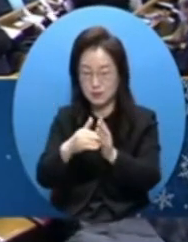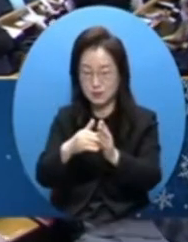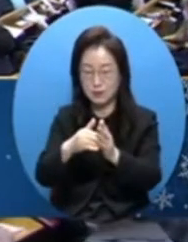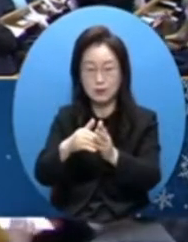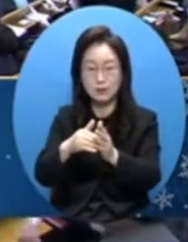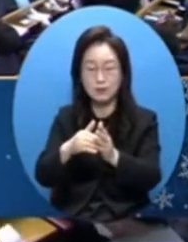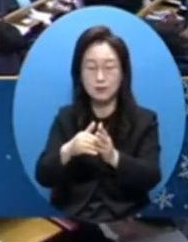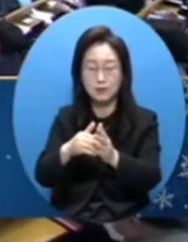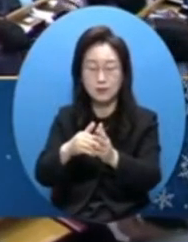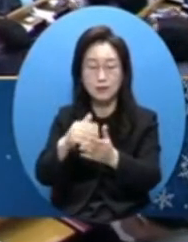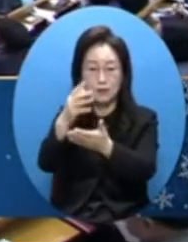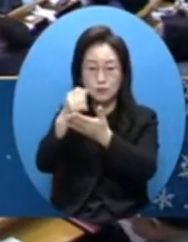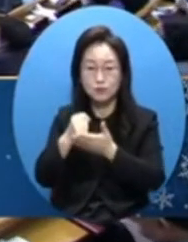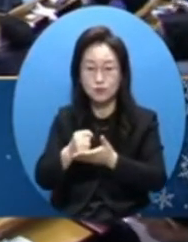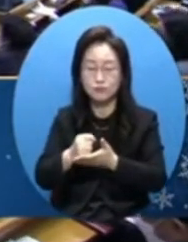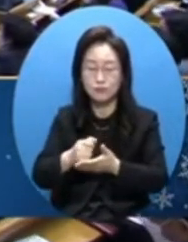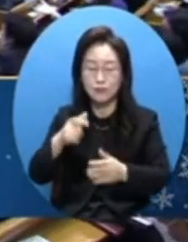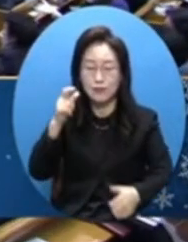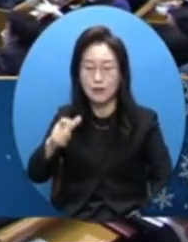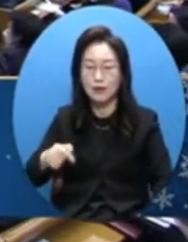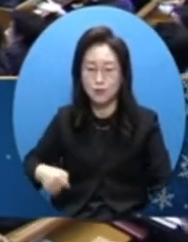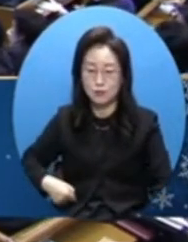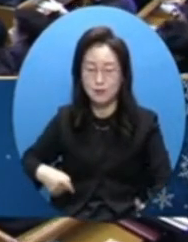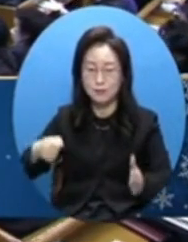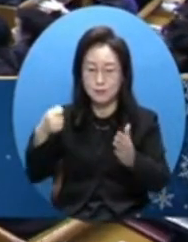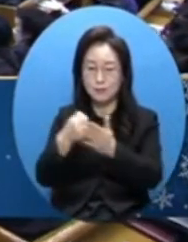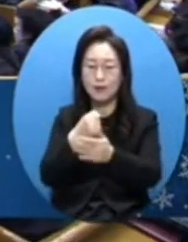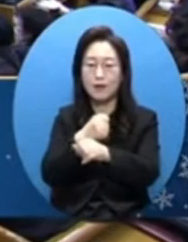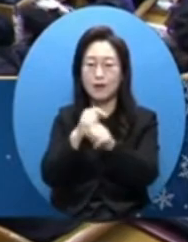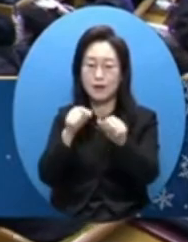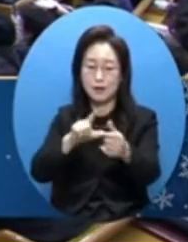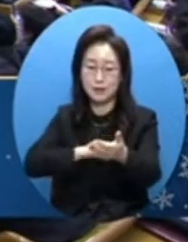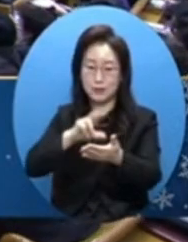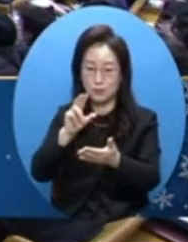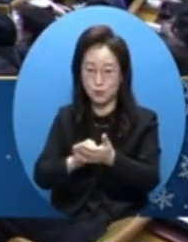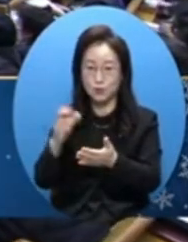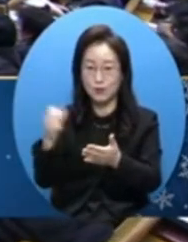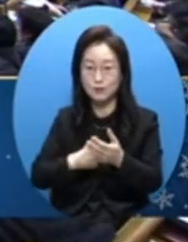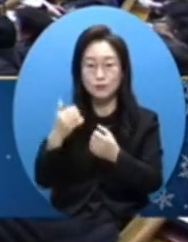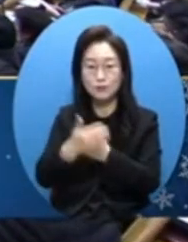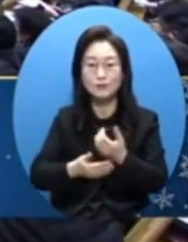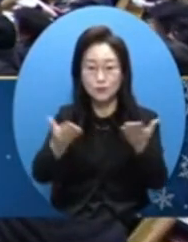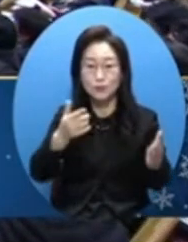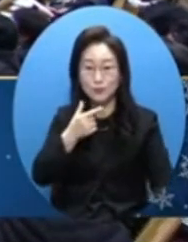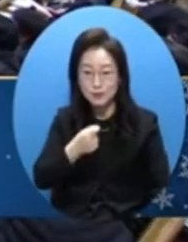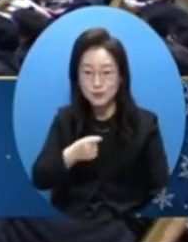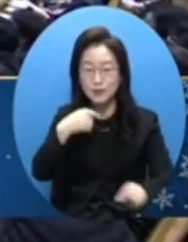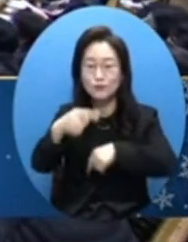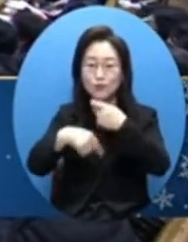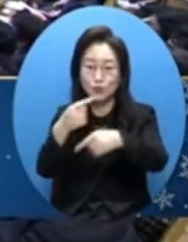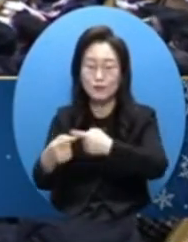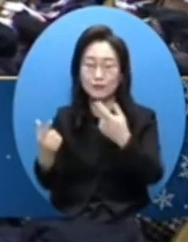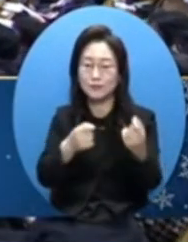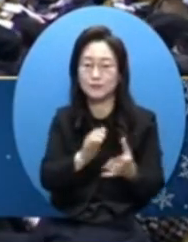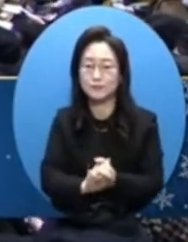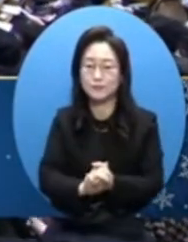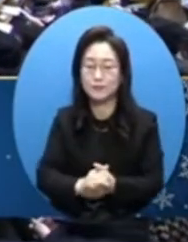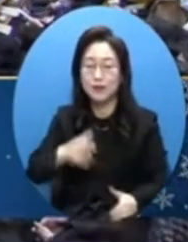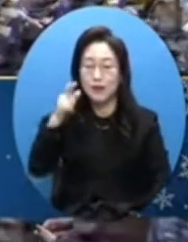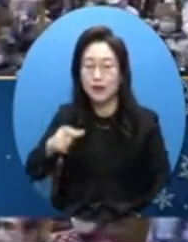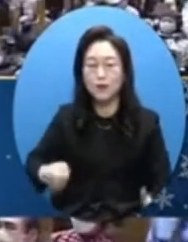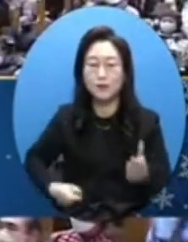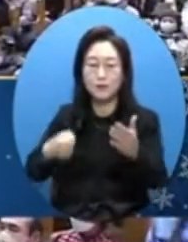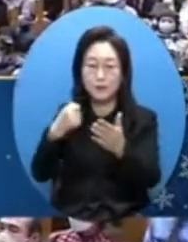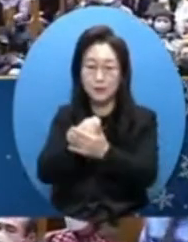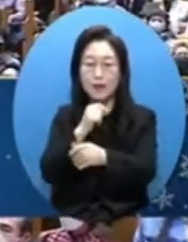해서 강하고 담대하라 같은 말씀의 제목으로 은혜 나누기 원합니다. 제목을 크게 따라해 주시기 바랍니다. 강하고